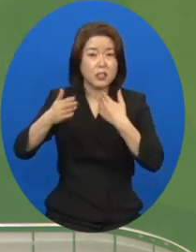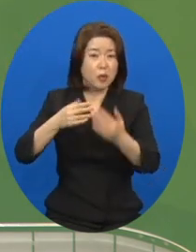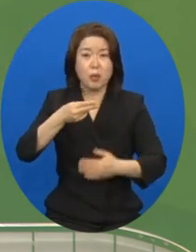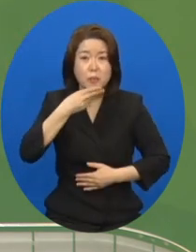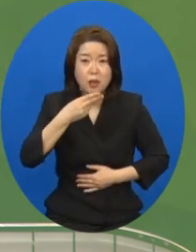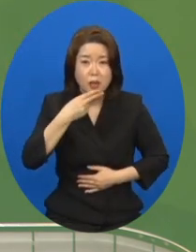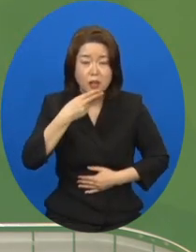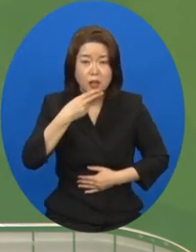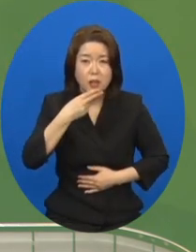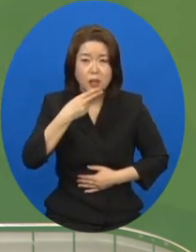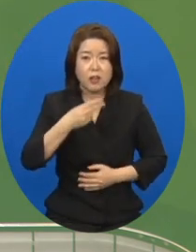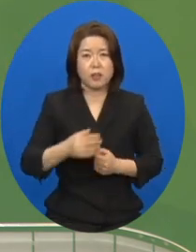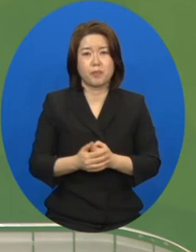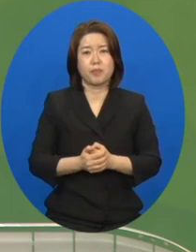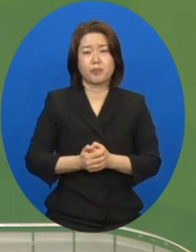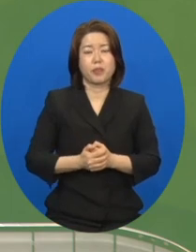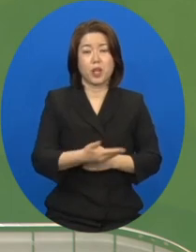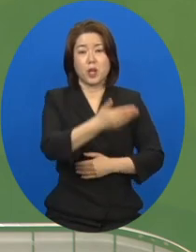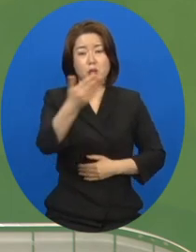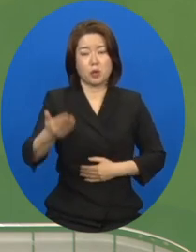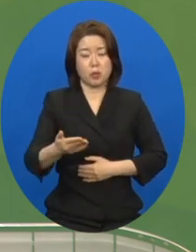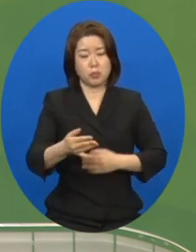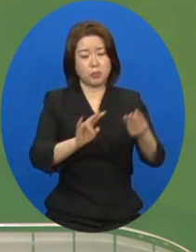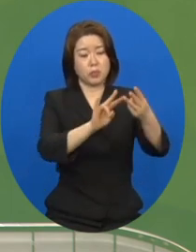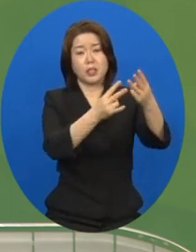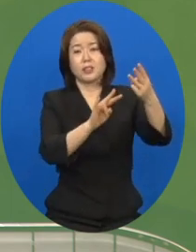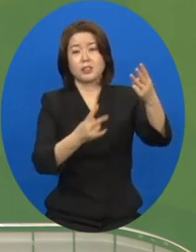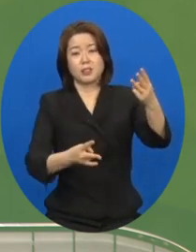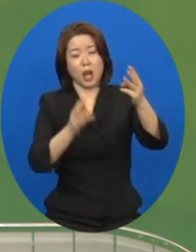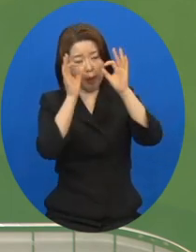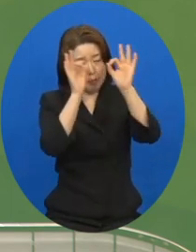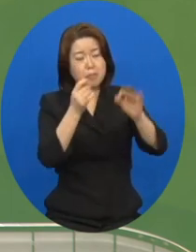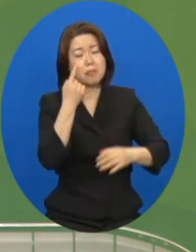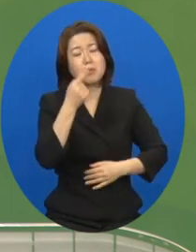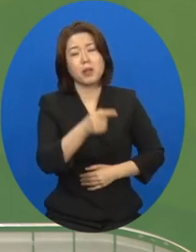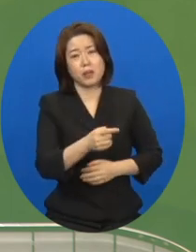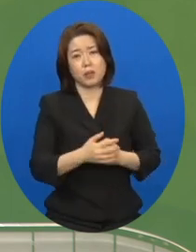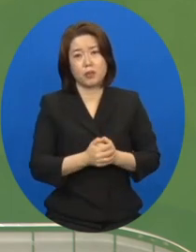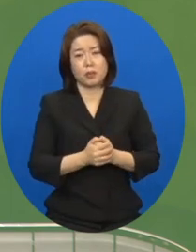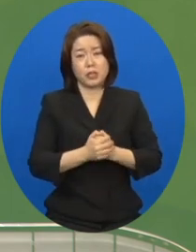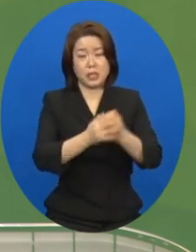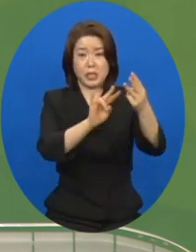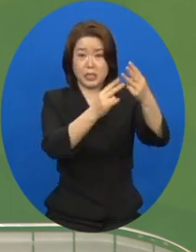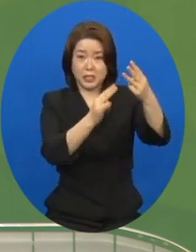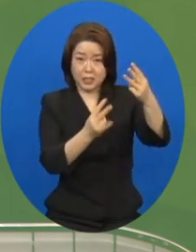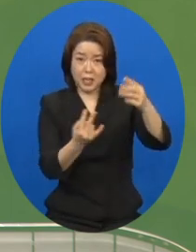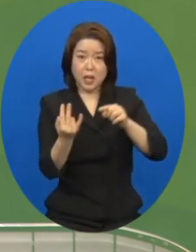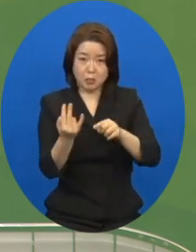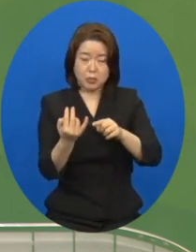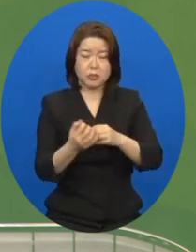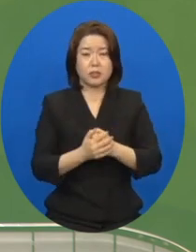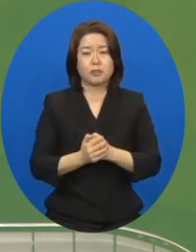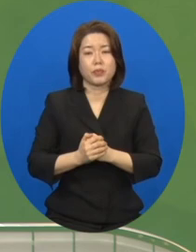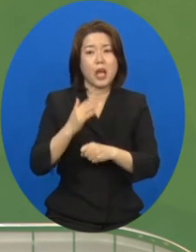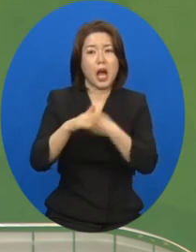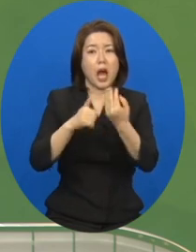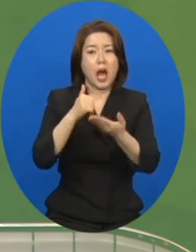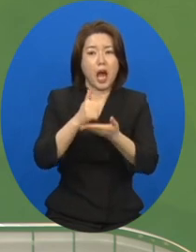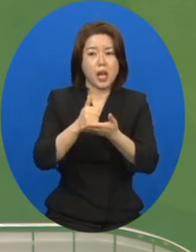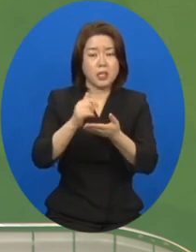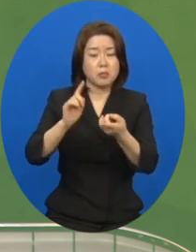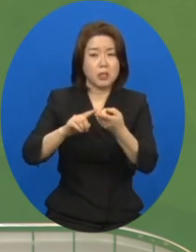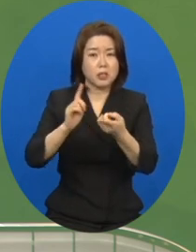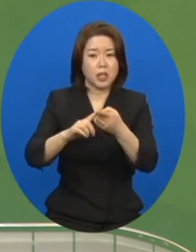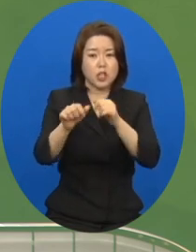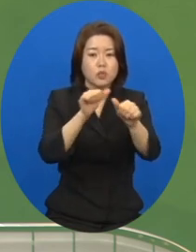없었습니까? 여러분, 라합을 보세요. 라합을. 라합은 하나님에 대한 소문만